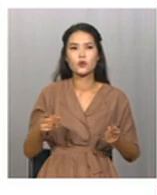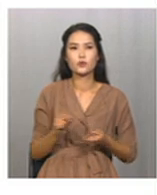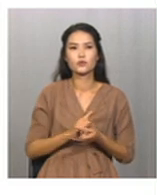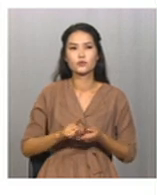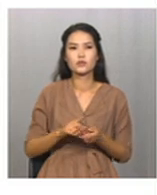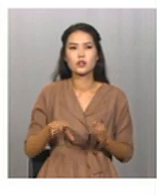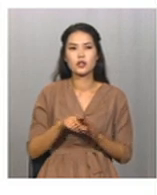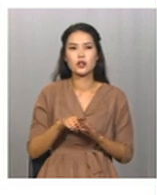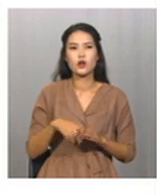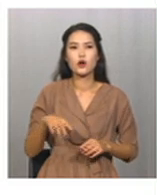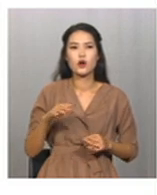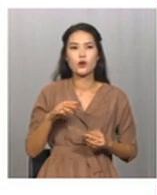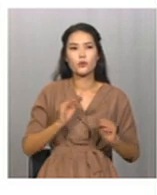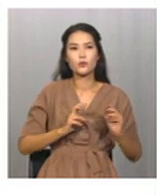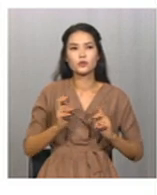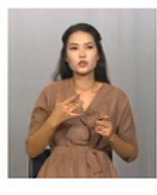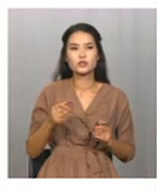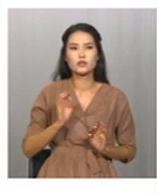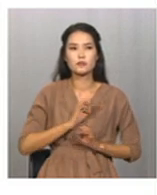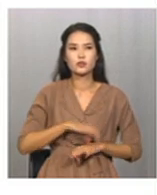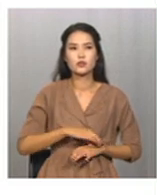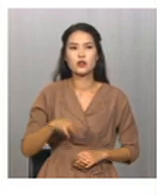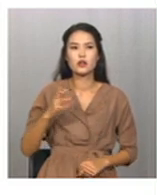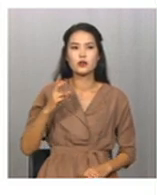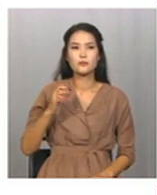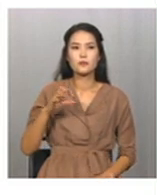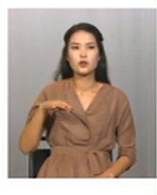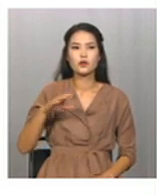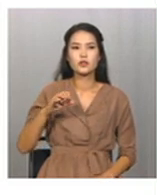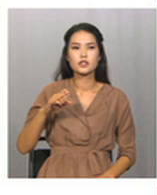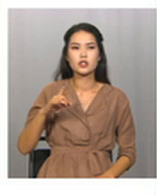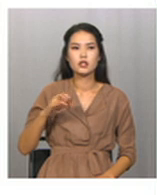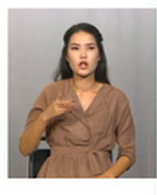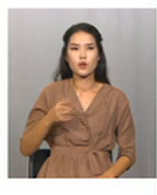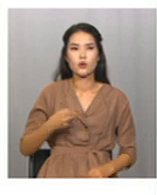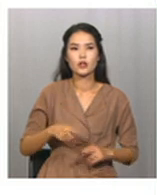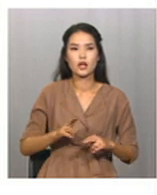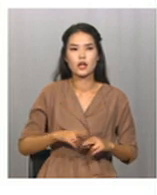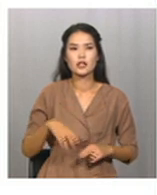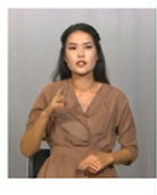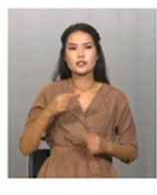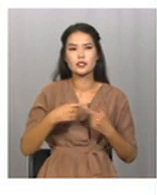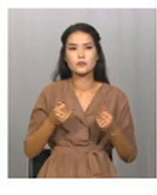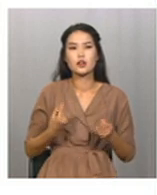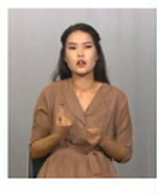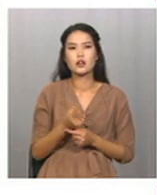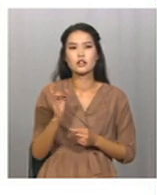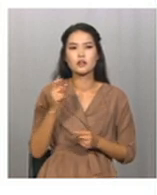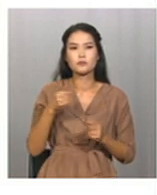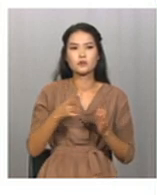арқылы өндірісте пайдалану. Биотехнология деген терминді алғаш рет